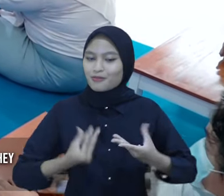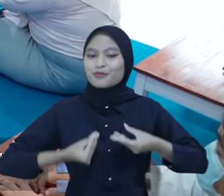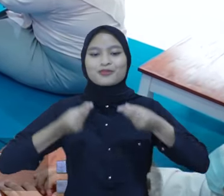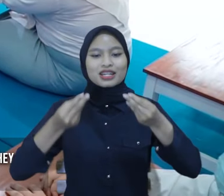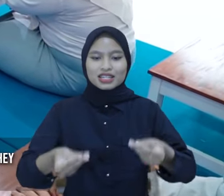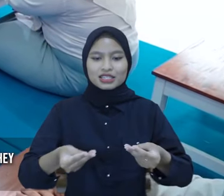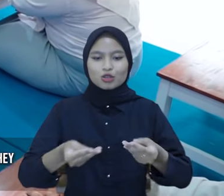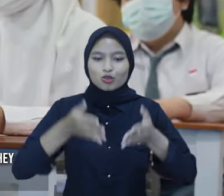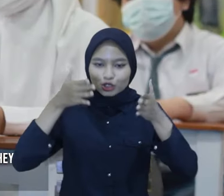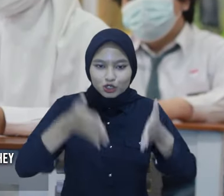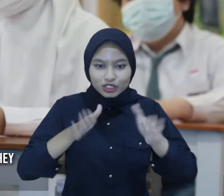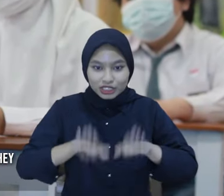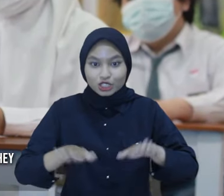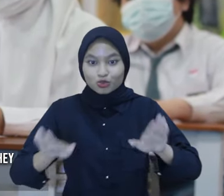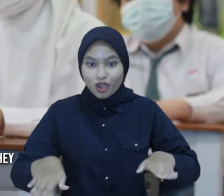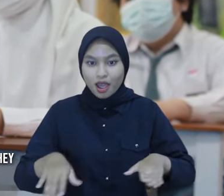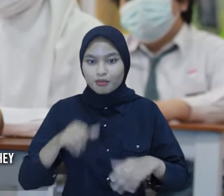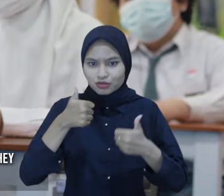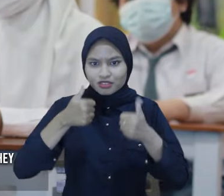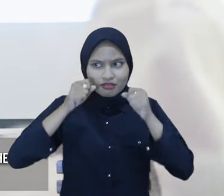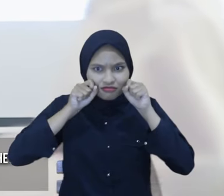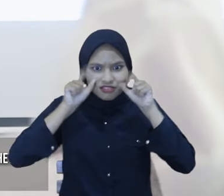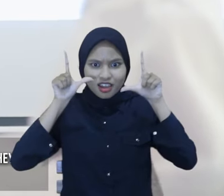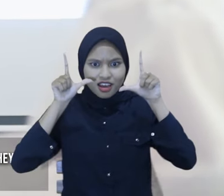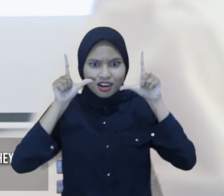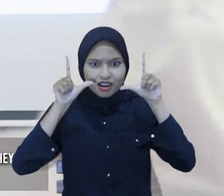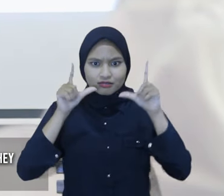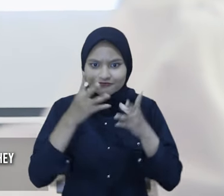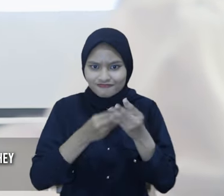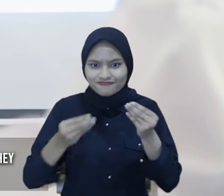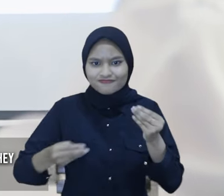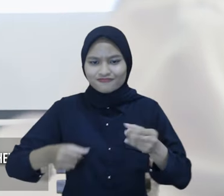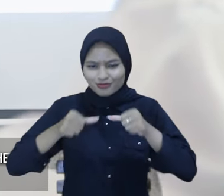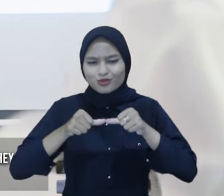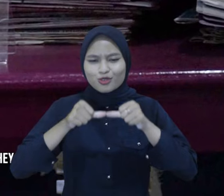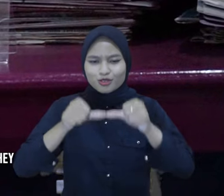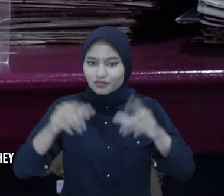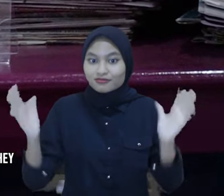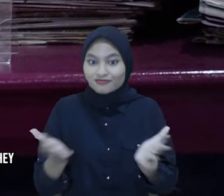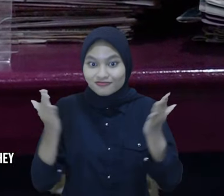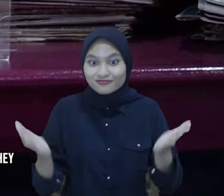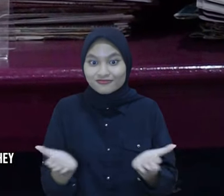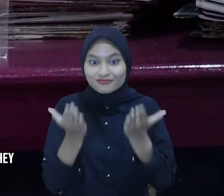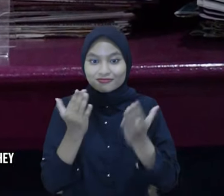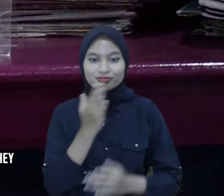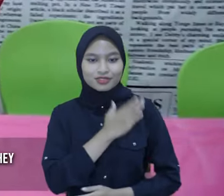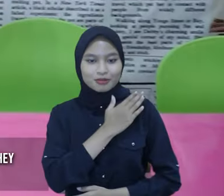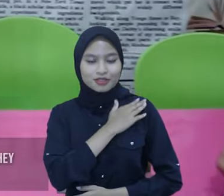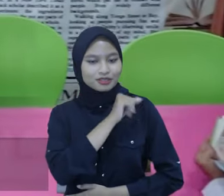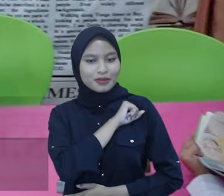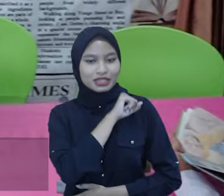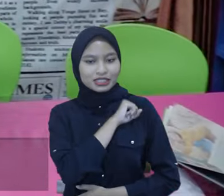berikan khususnya kepada siswa agar sadar bahwa sebagai generasi penerus yang dapat menjunjung tinggi martabat